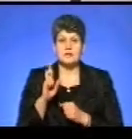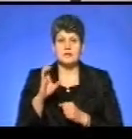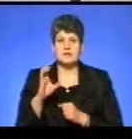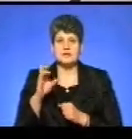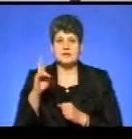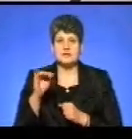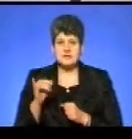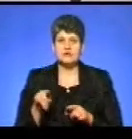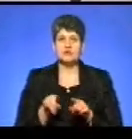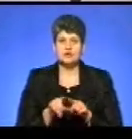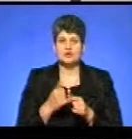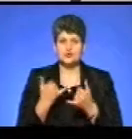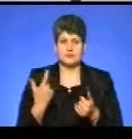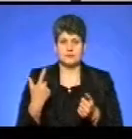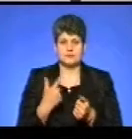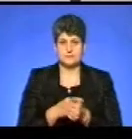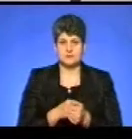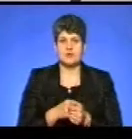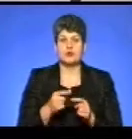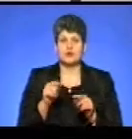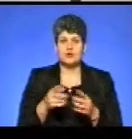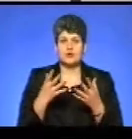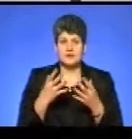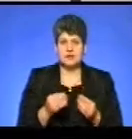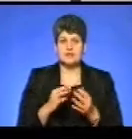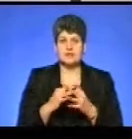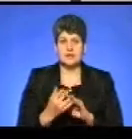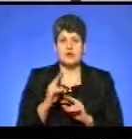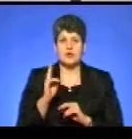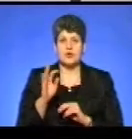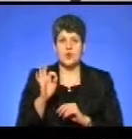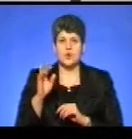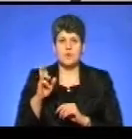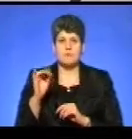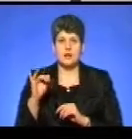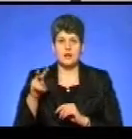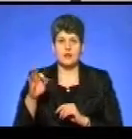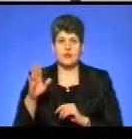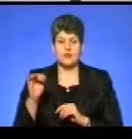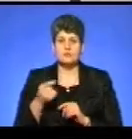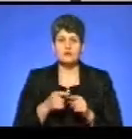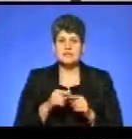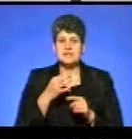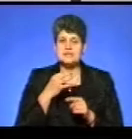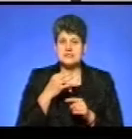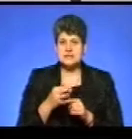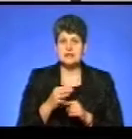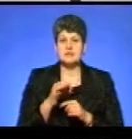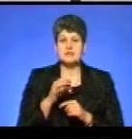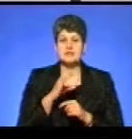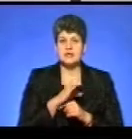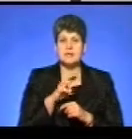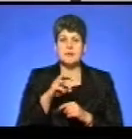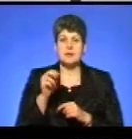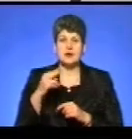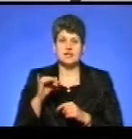одній дитині, які робили щеплення того ж дня в амбулаторії села Кобиловолоки. Про це повідомила обласний дитячий фтизіатр Світлана Мадич. За